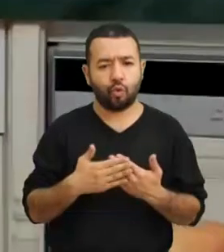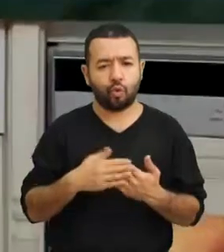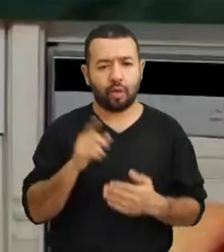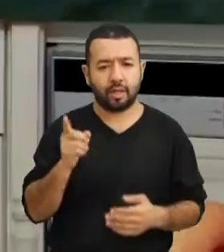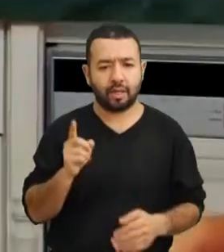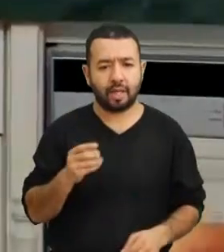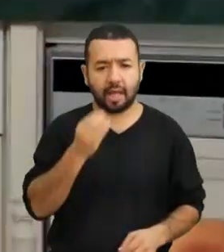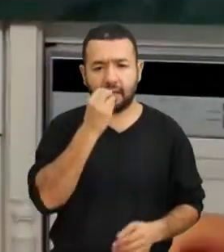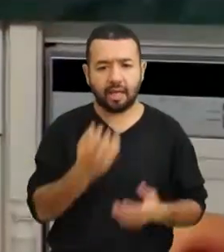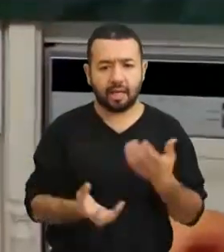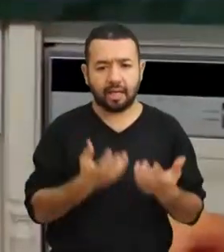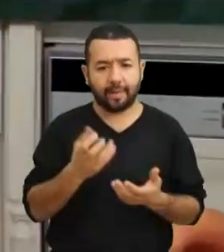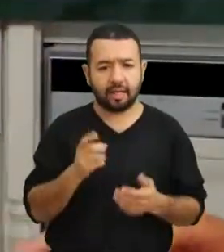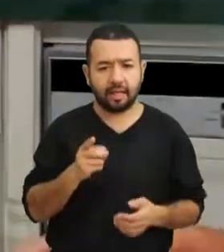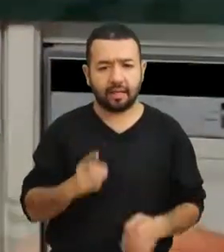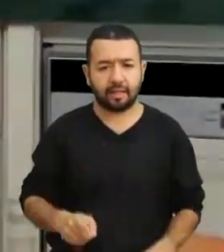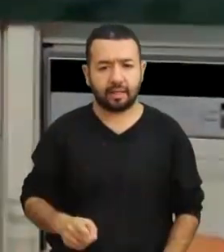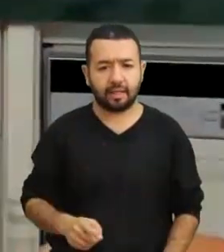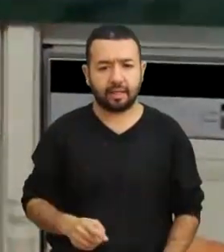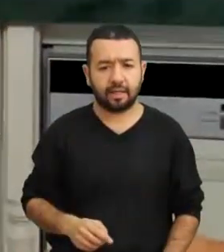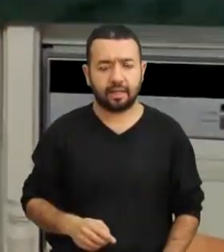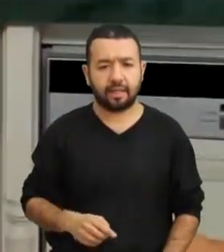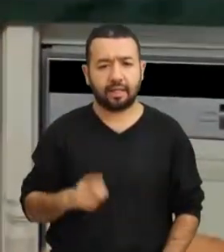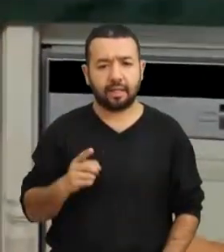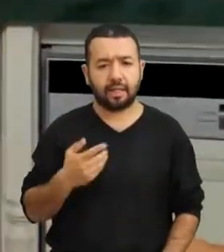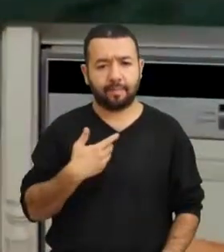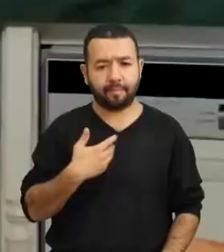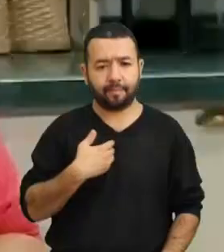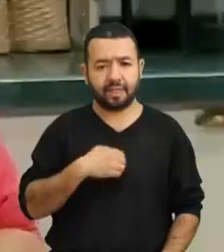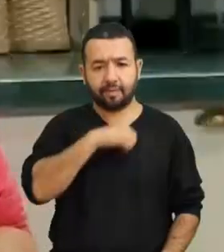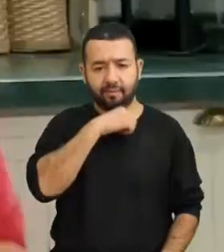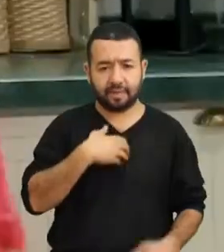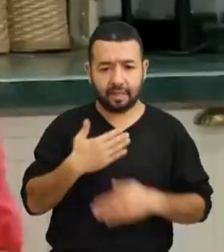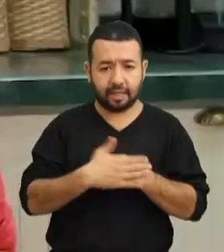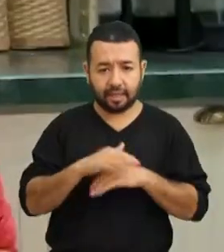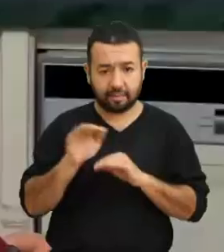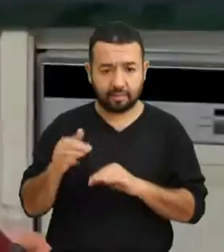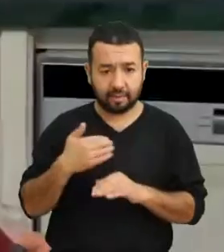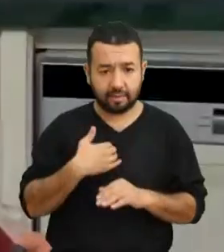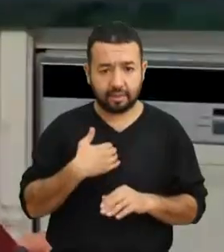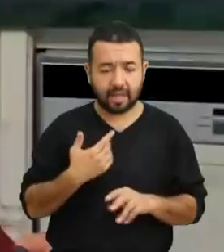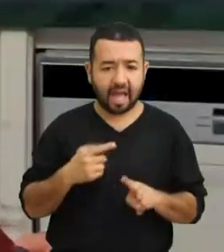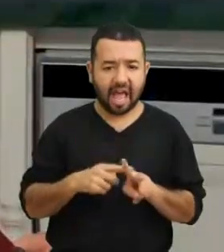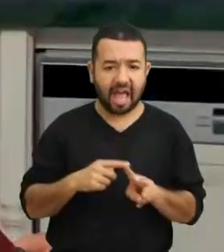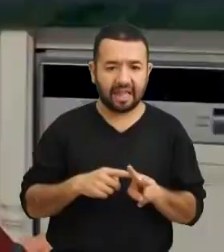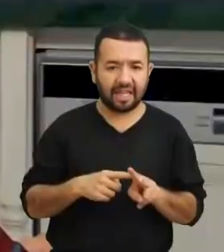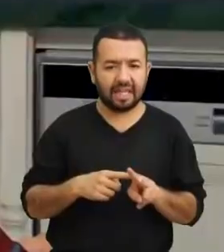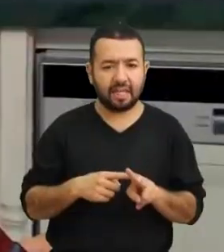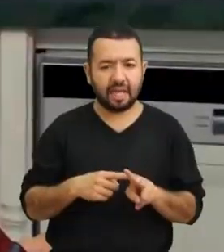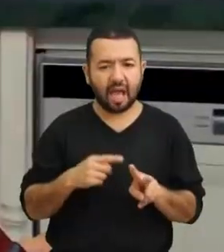düğününde, yemeklerinde, catering hizmetini biz bilsek diyorum. Catering mi lan? Catering şey,